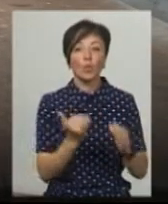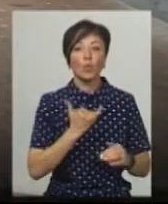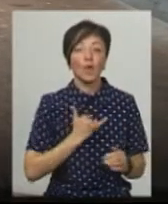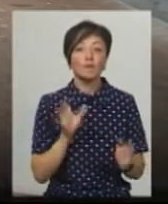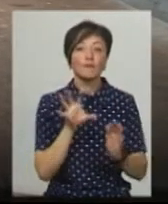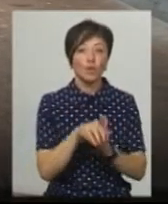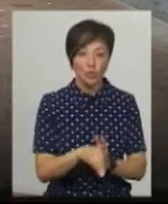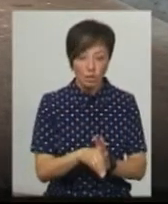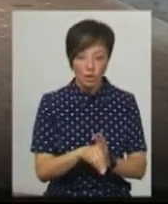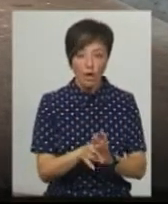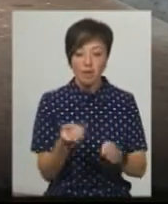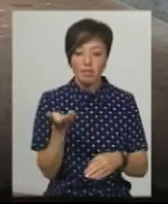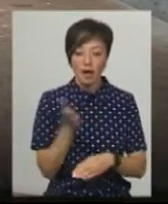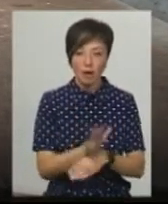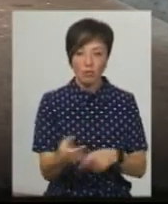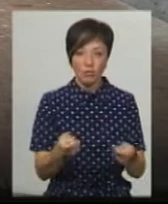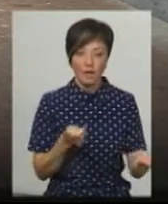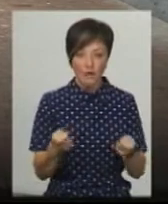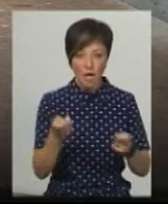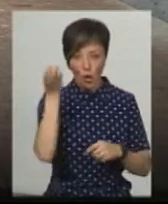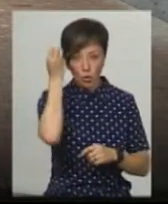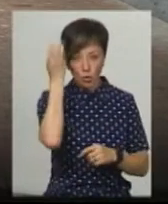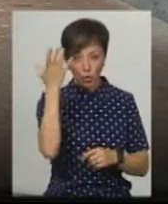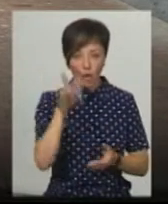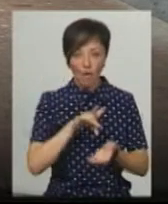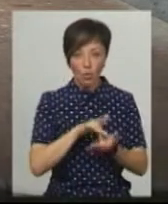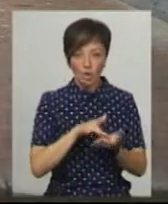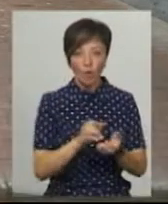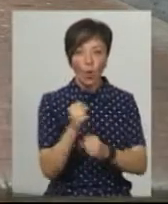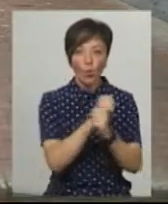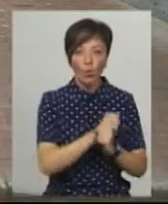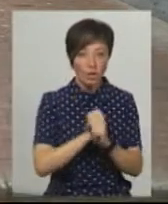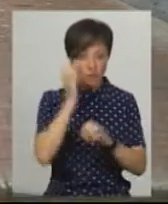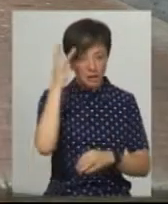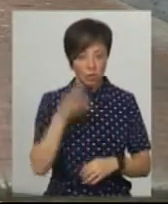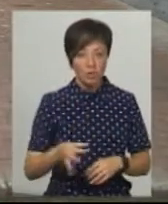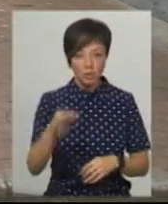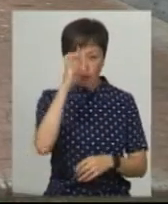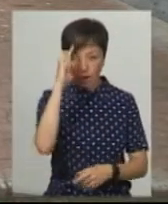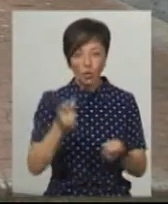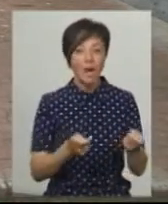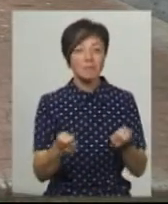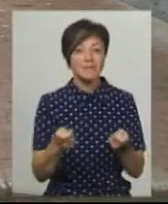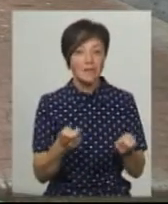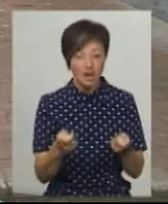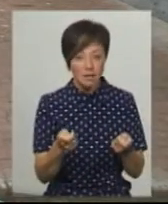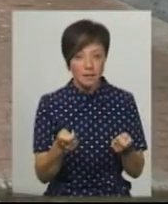включена наказом управління культури, туризму та курортів Хмельницької обласної державної